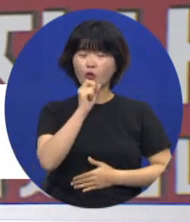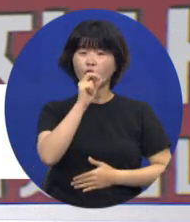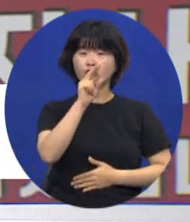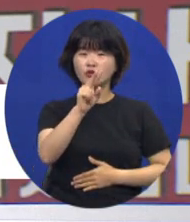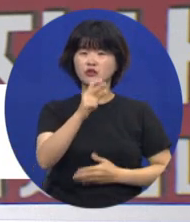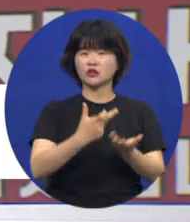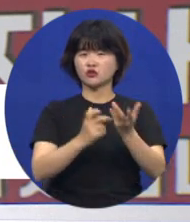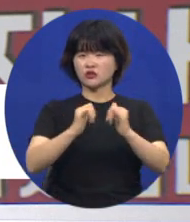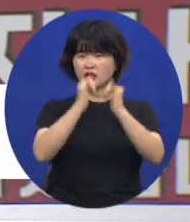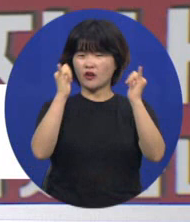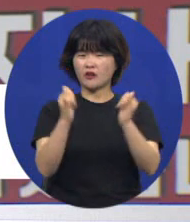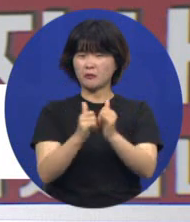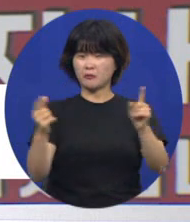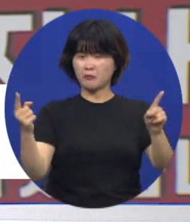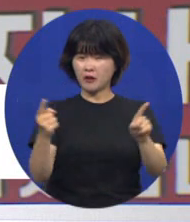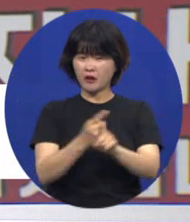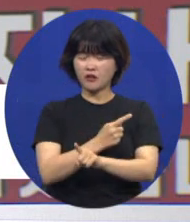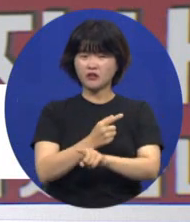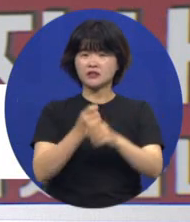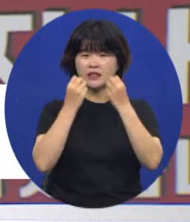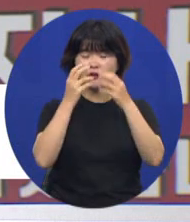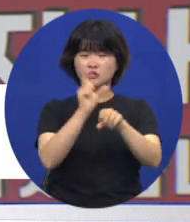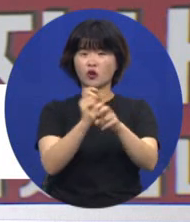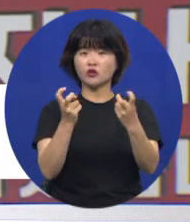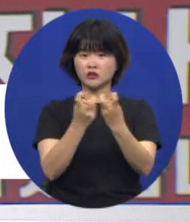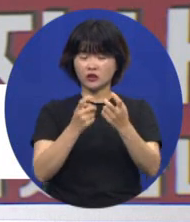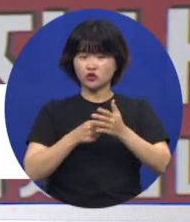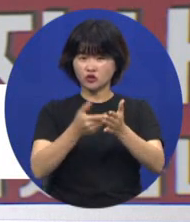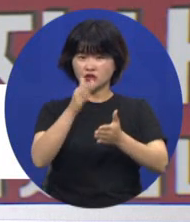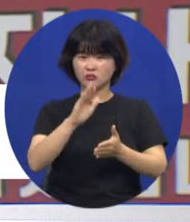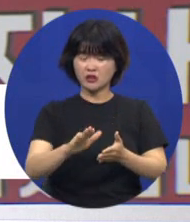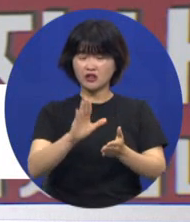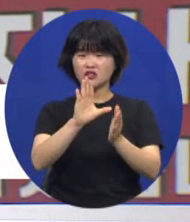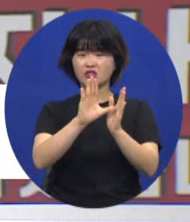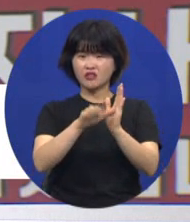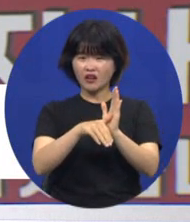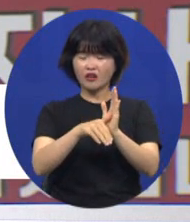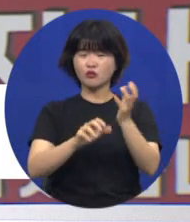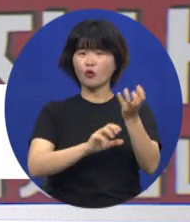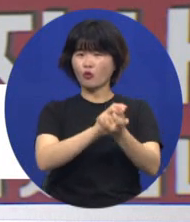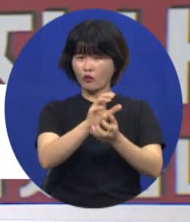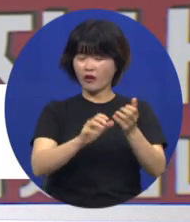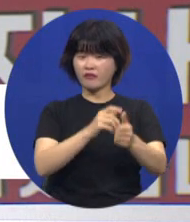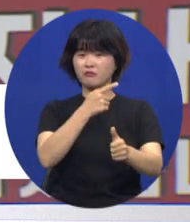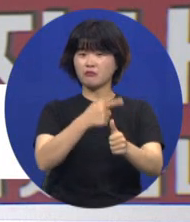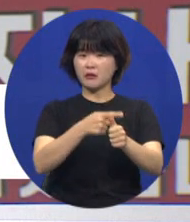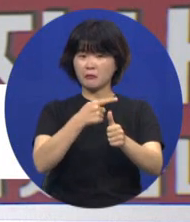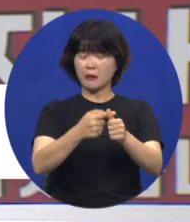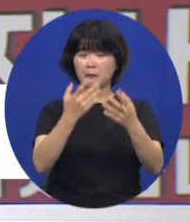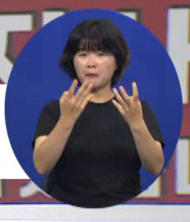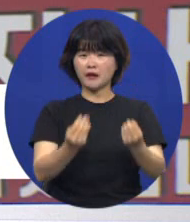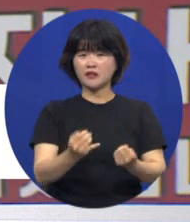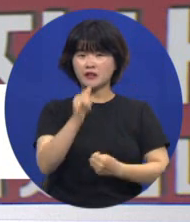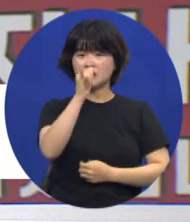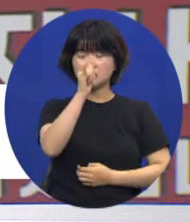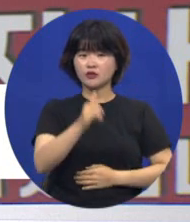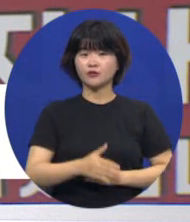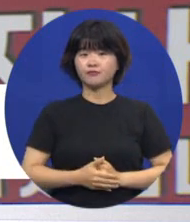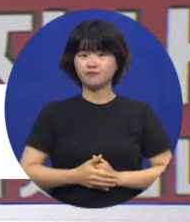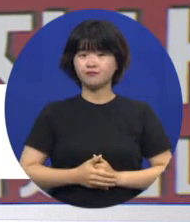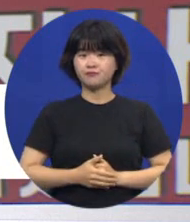제주 사회를 바꾸겠다며 새로운 정책들을 추진했지만 이 과정에서 논란과 비판도 적지가